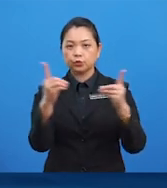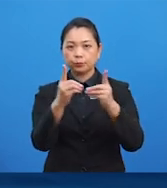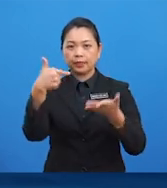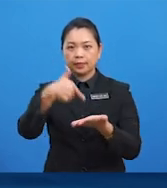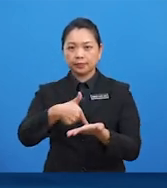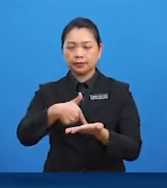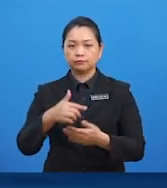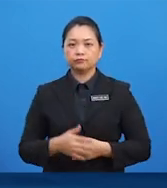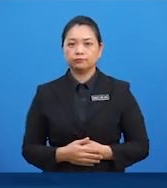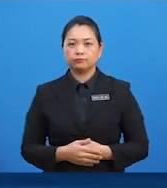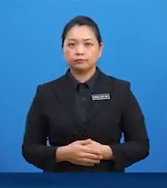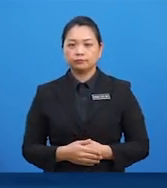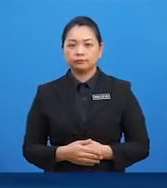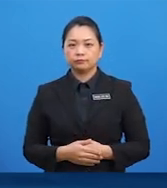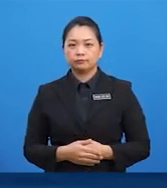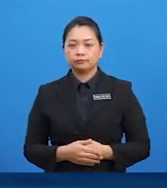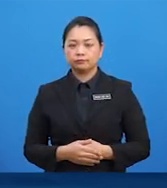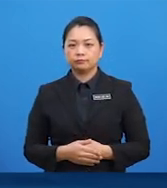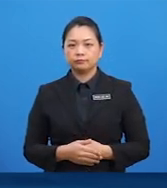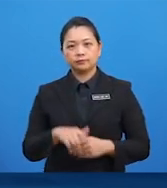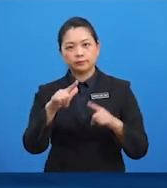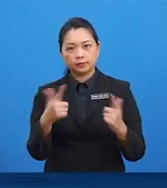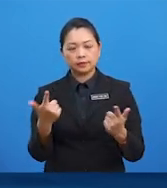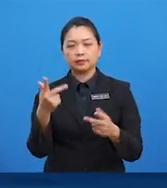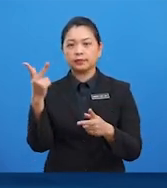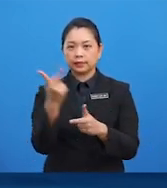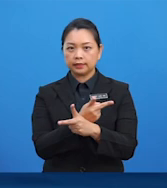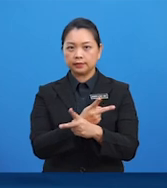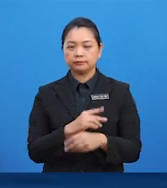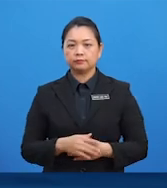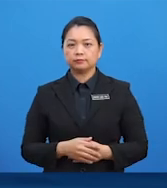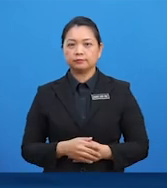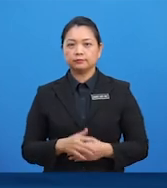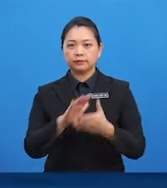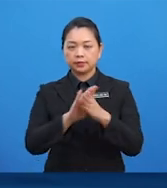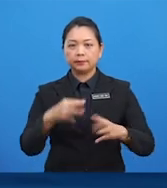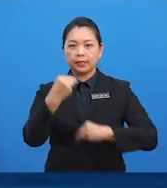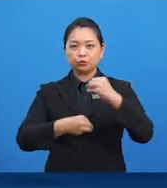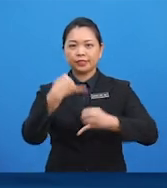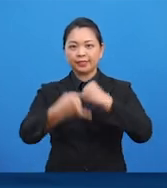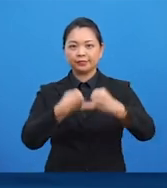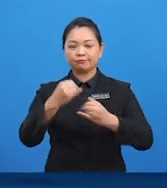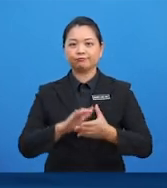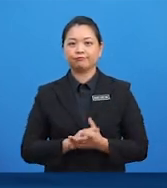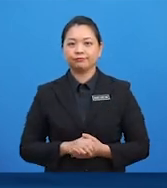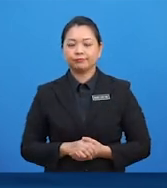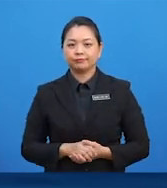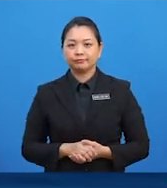lagi di episod yang lain. Selamat maju jaya.